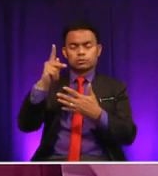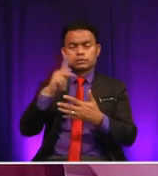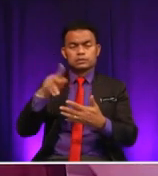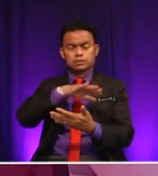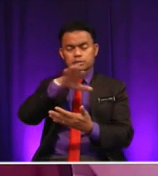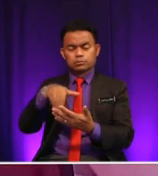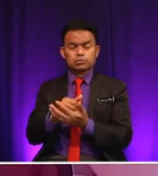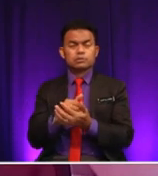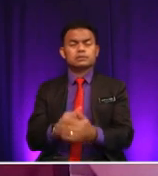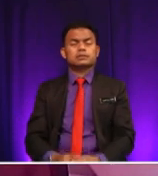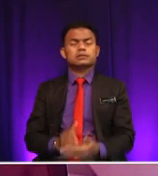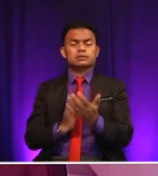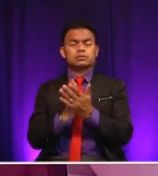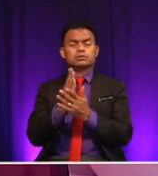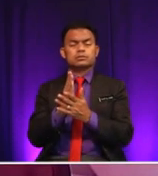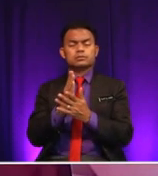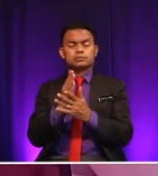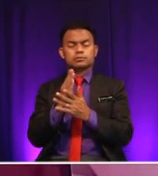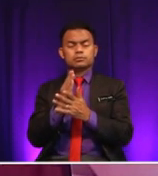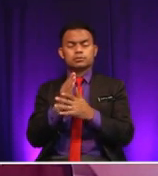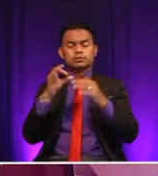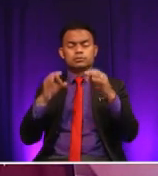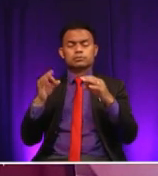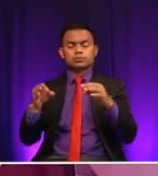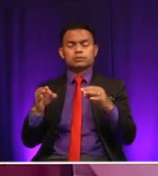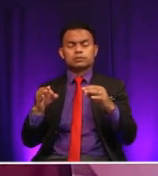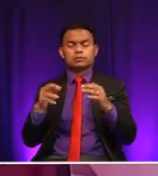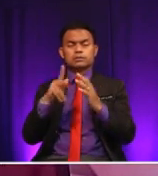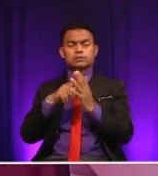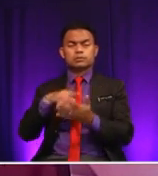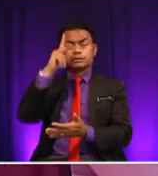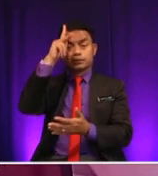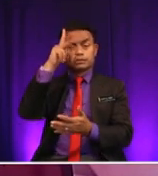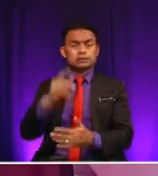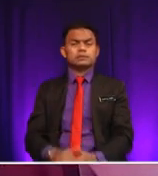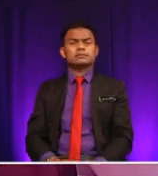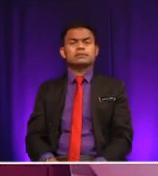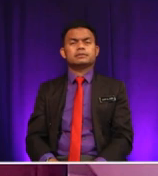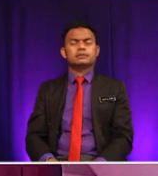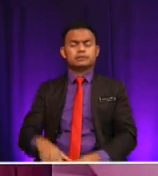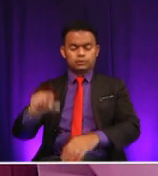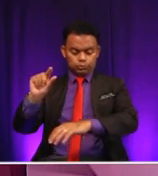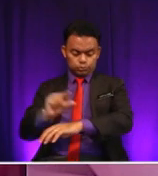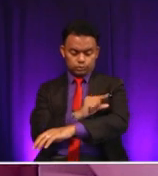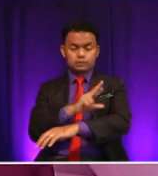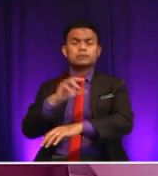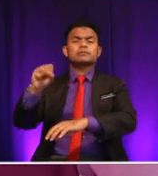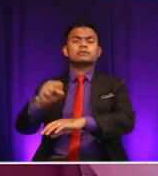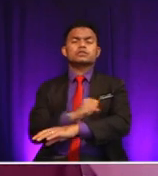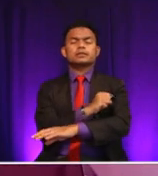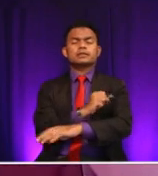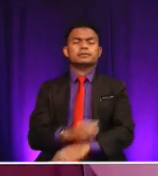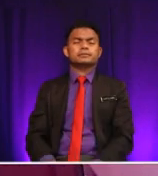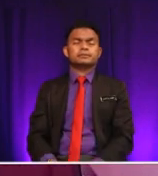murid-murid mengkaji mengkaji puisi Apapun saja sama ada gurindam sama ada syair sama ada sloka